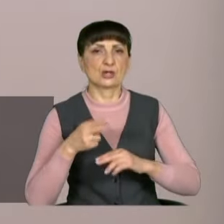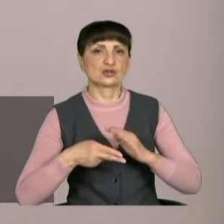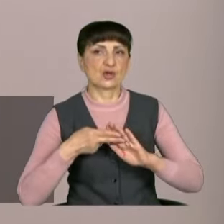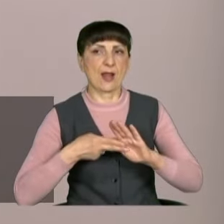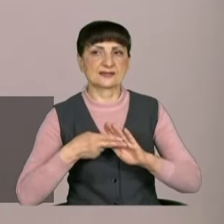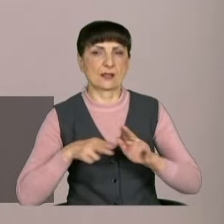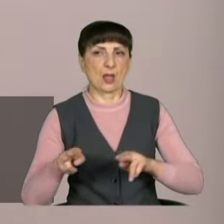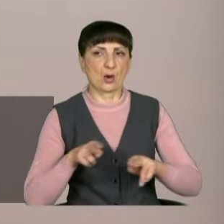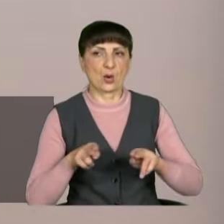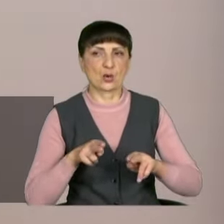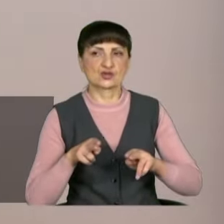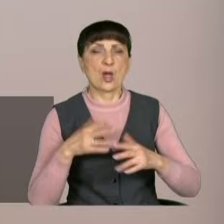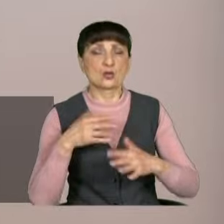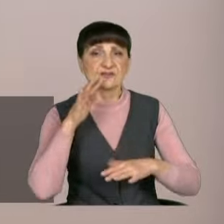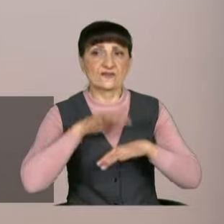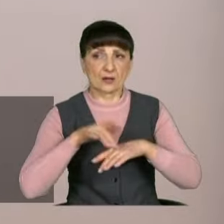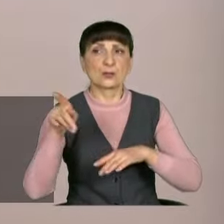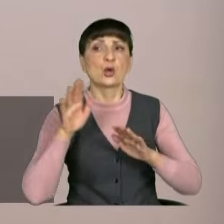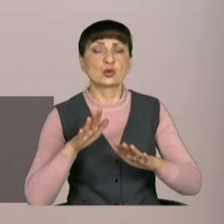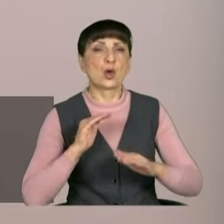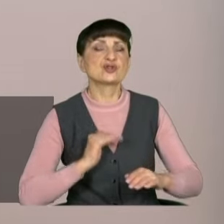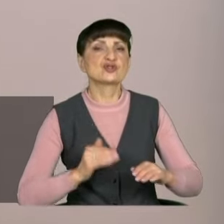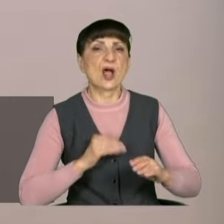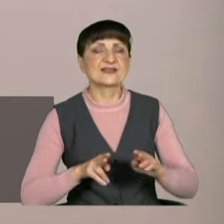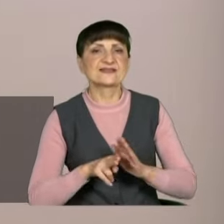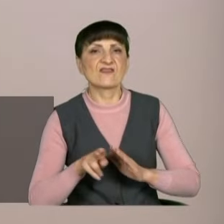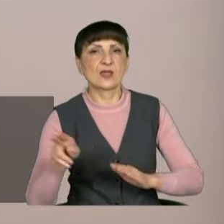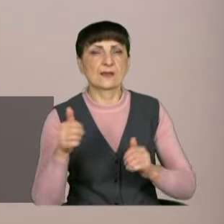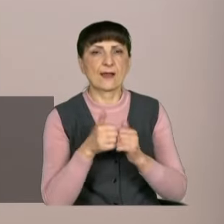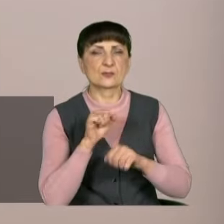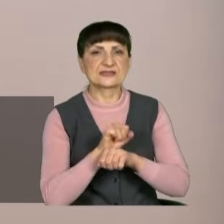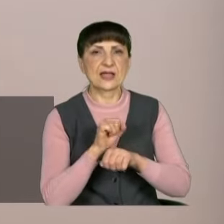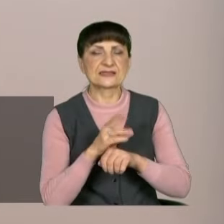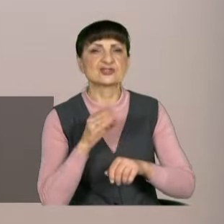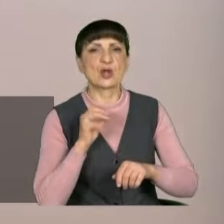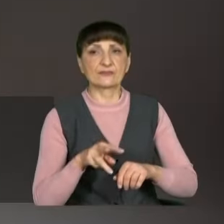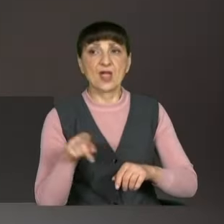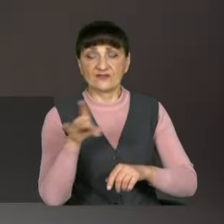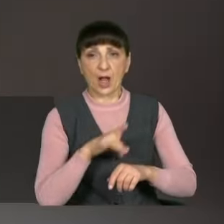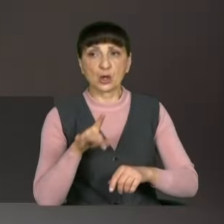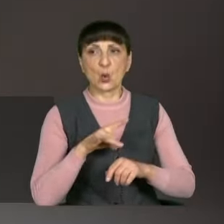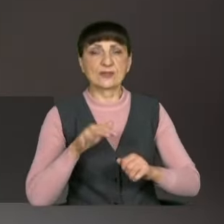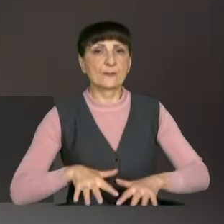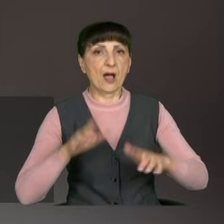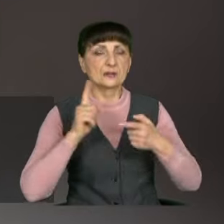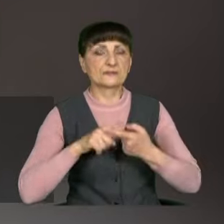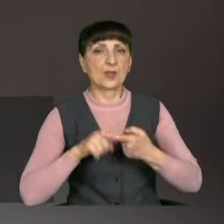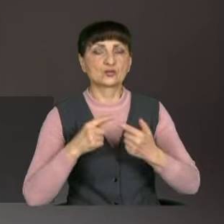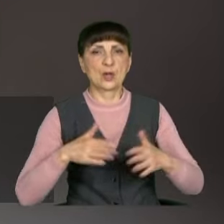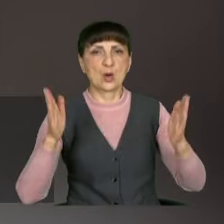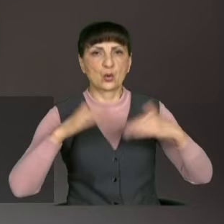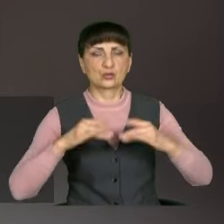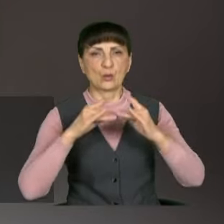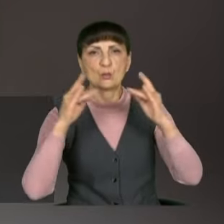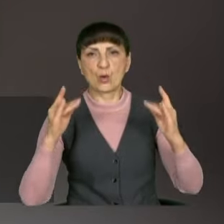железнодорожные пути. Размытие зафиксировали пока только на частной ветке недалеко от станции Жем. В этом же районе из-за паводка рухнул мост,